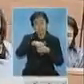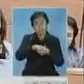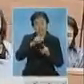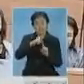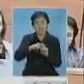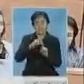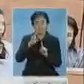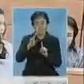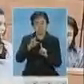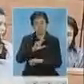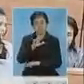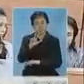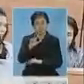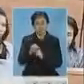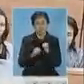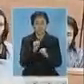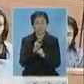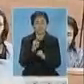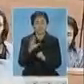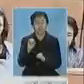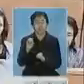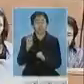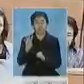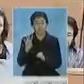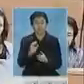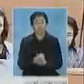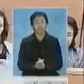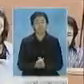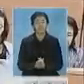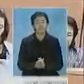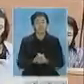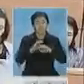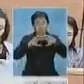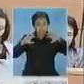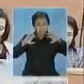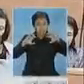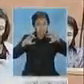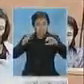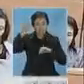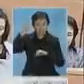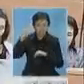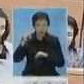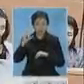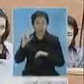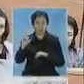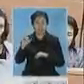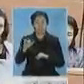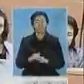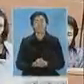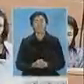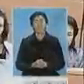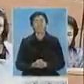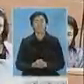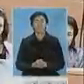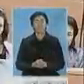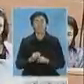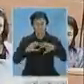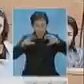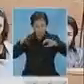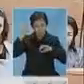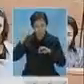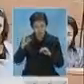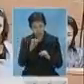2554ครับท่านประธานครับรัฐบาลนางสาวยิ่งลักษณ์ชินวัตปฏิบัติหน้า